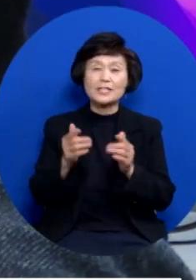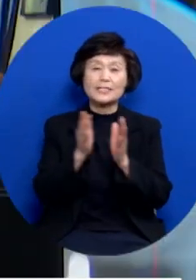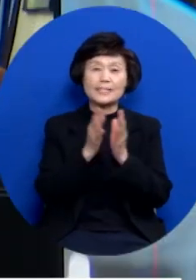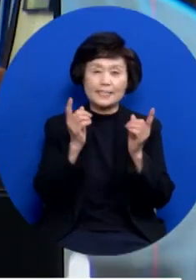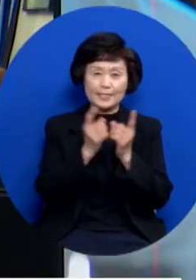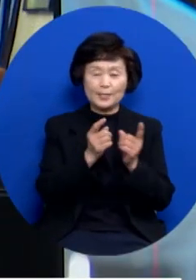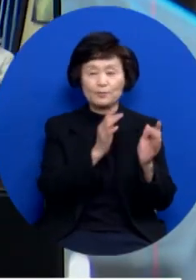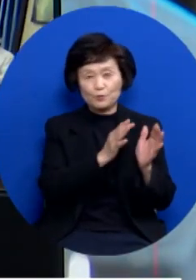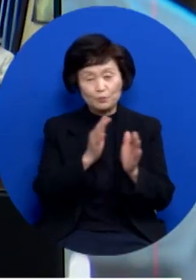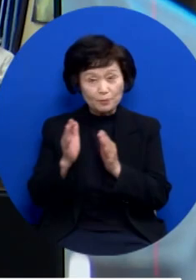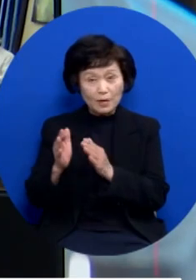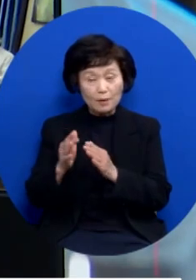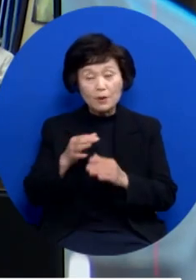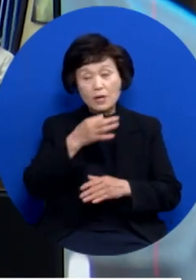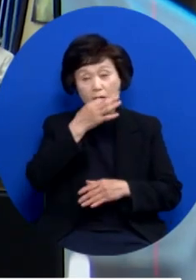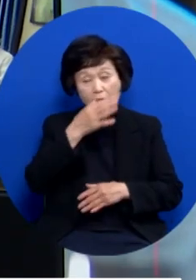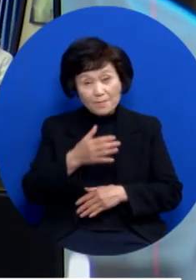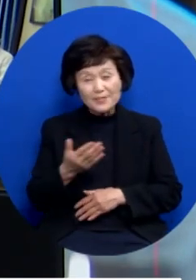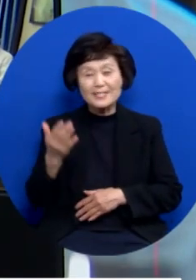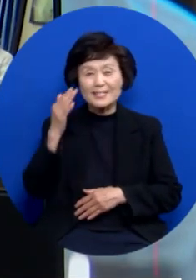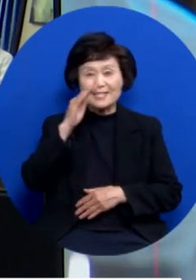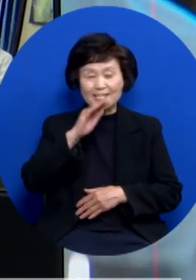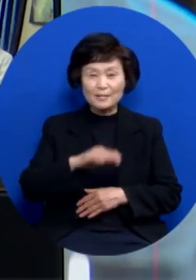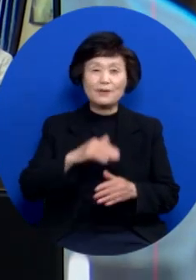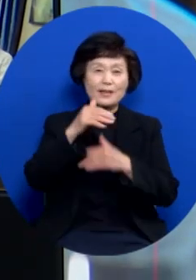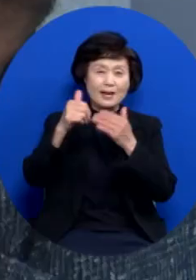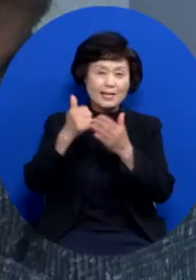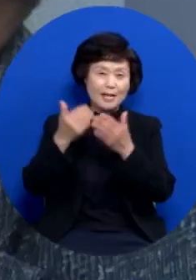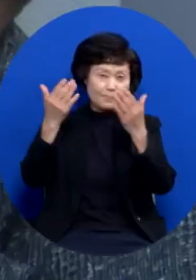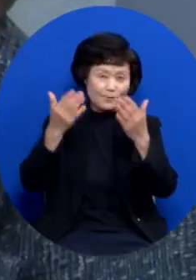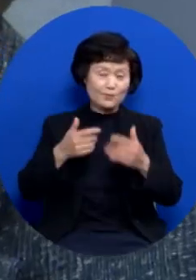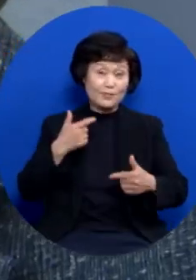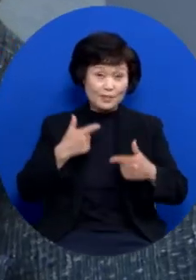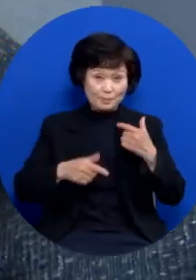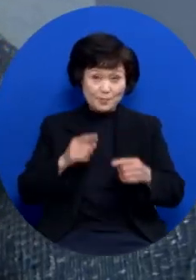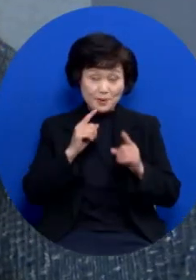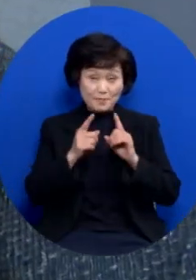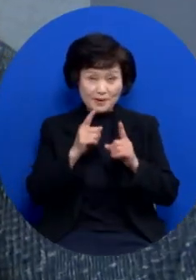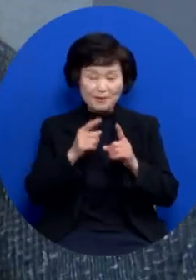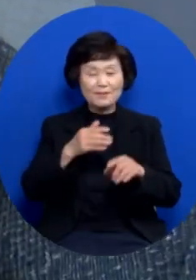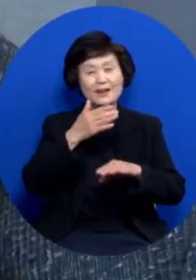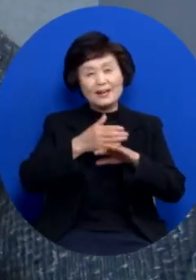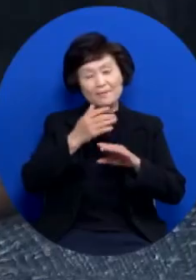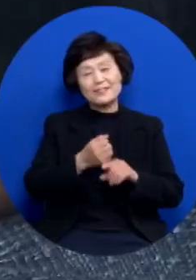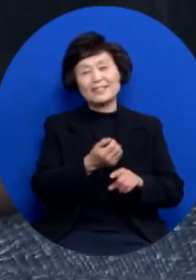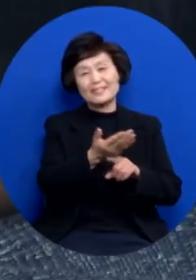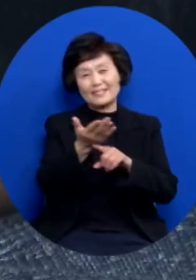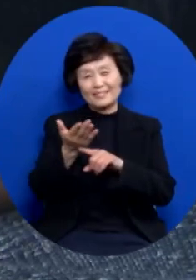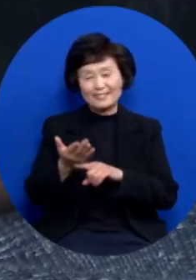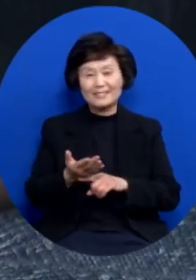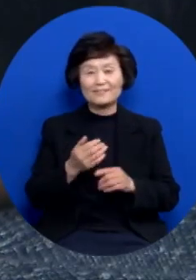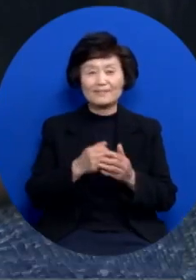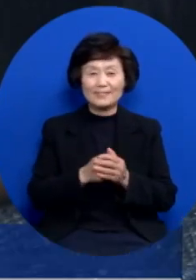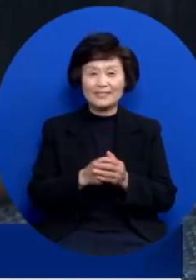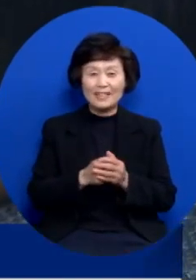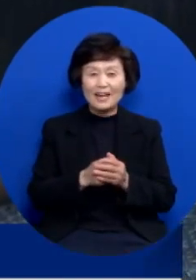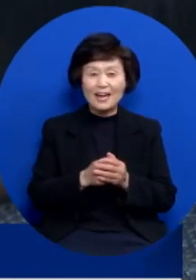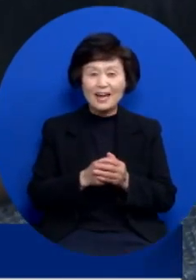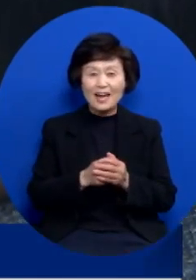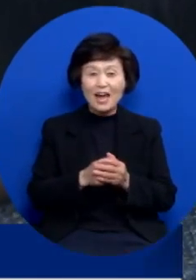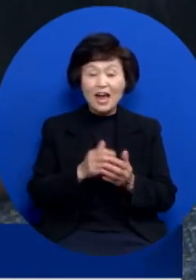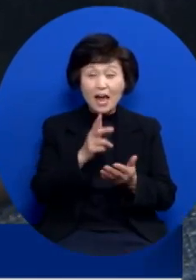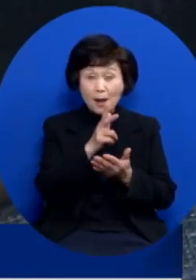준비하며 힘들고 지치지만 그 또한 하나님이 주신 기쁨이라며 감사함을 전했습니다. 카메라를 찍을